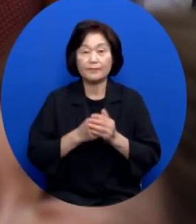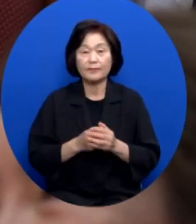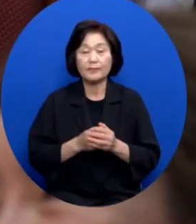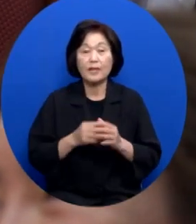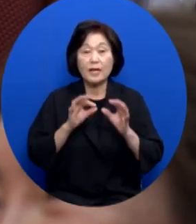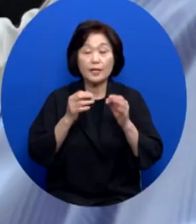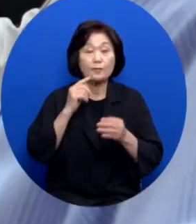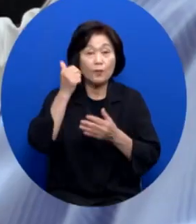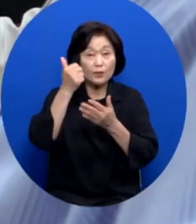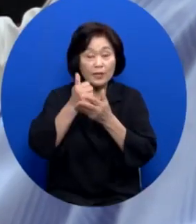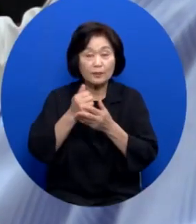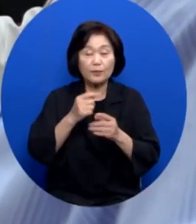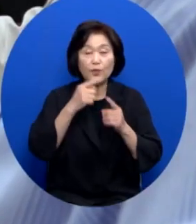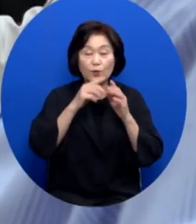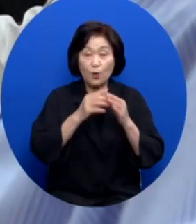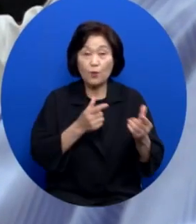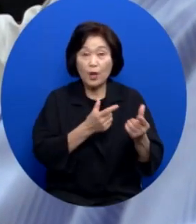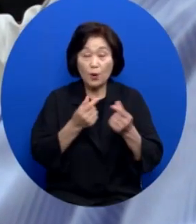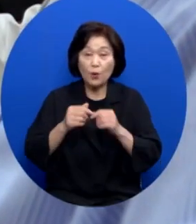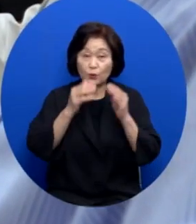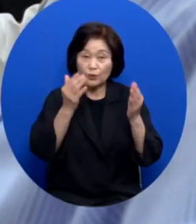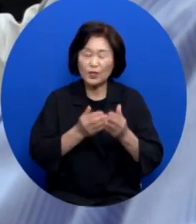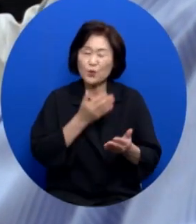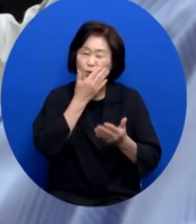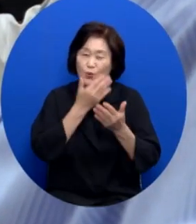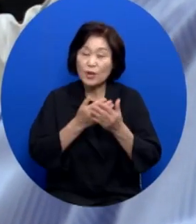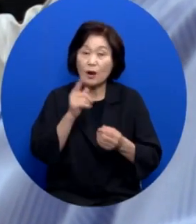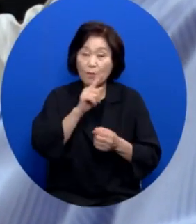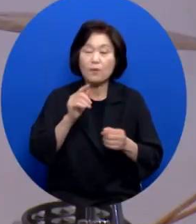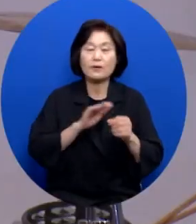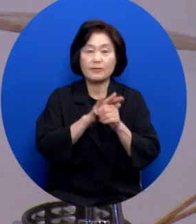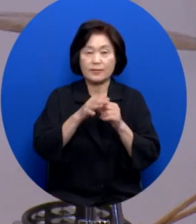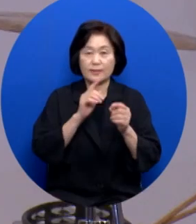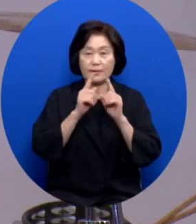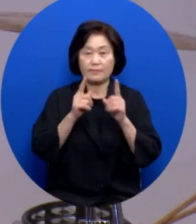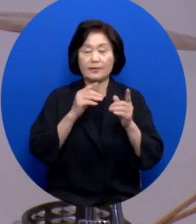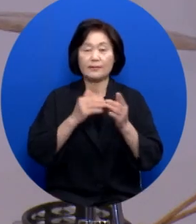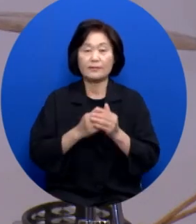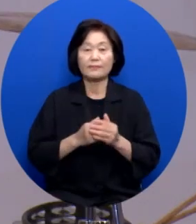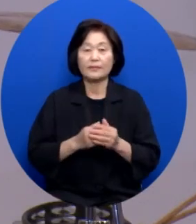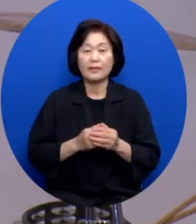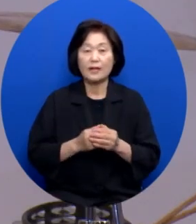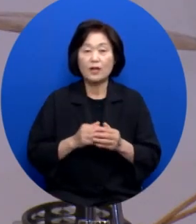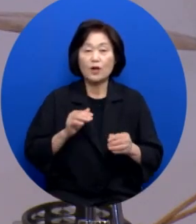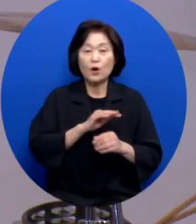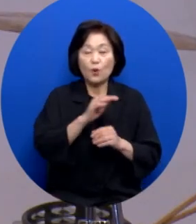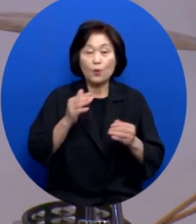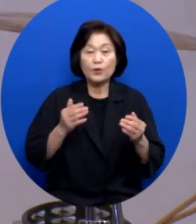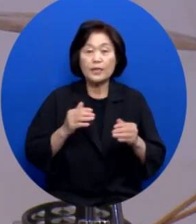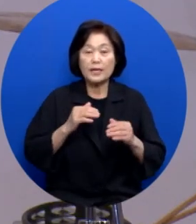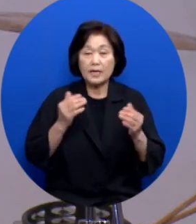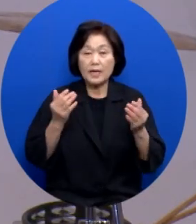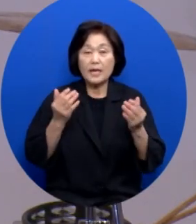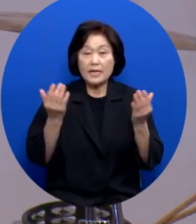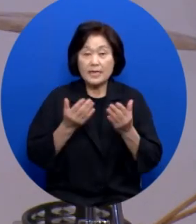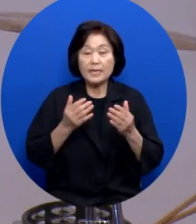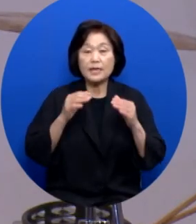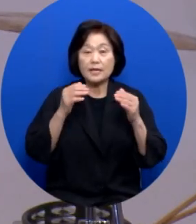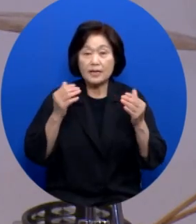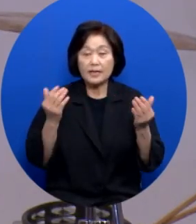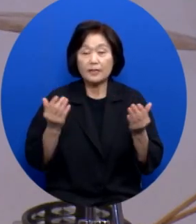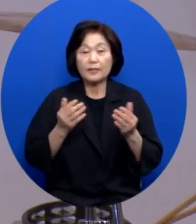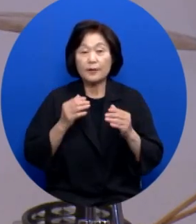교회 공동체에서 중요한 것은 사랑이라고 말했습니다. 그러니까 우리 사역자들이든지 성도들이든지 우리에게